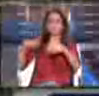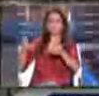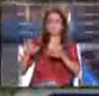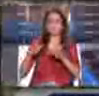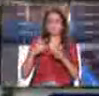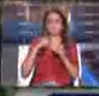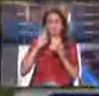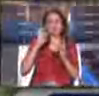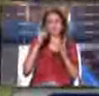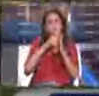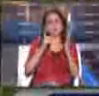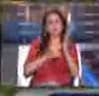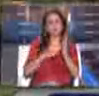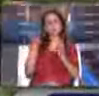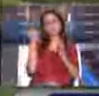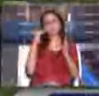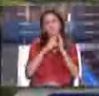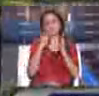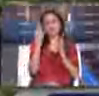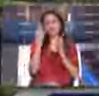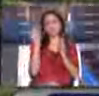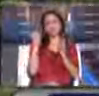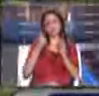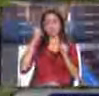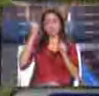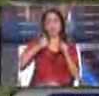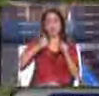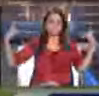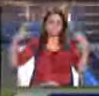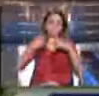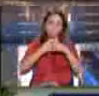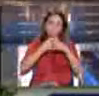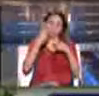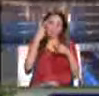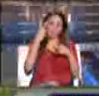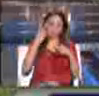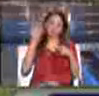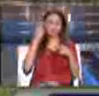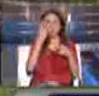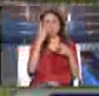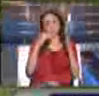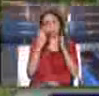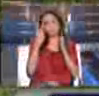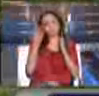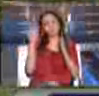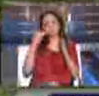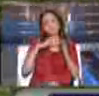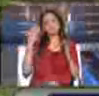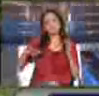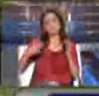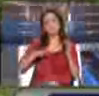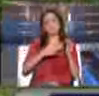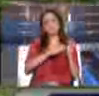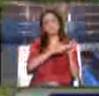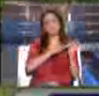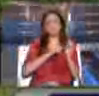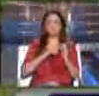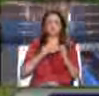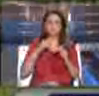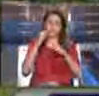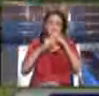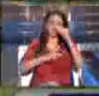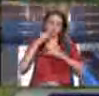طب هسال حضرتك سؤال، من ثلاث ايام ايه اللي حصل؟ قطرين دخلوا في بعض صح؟ من يومين وناس ماتت صح؟ طب